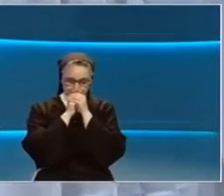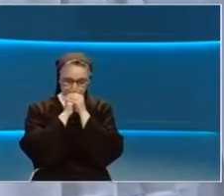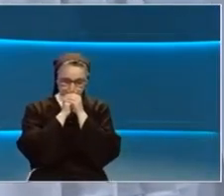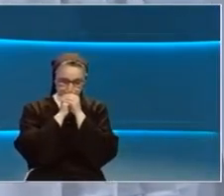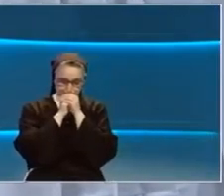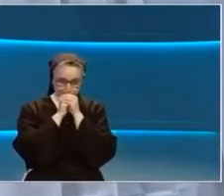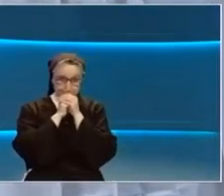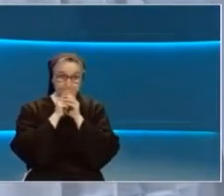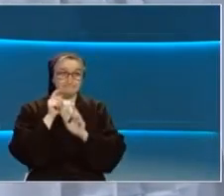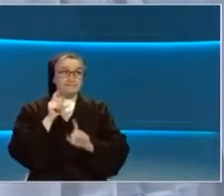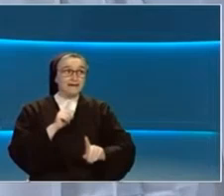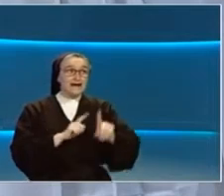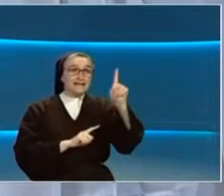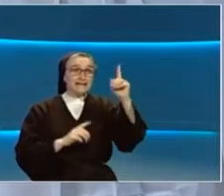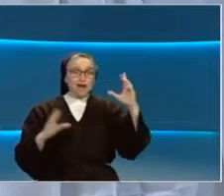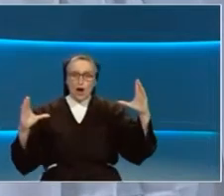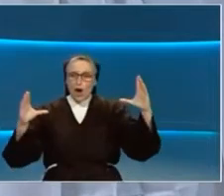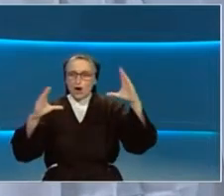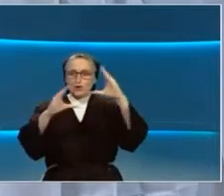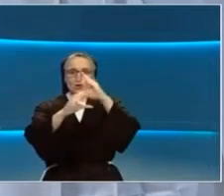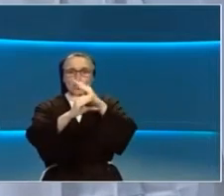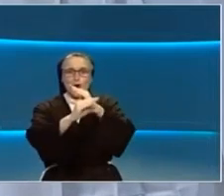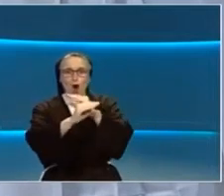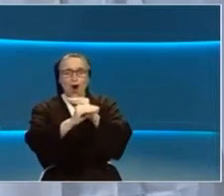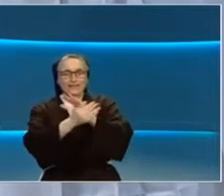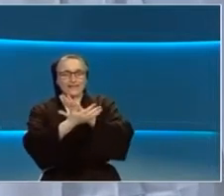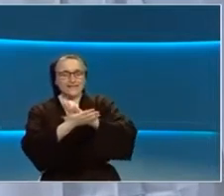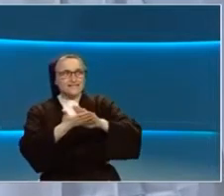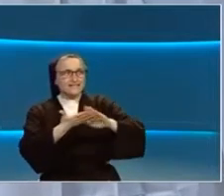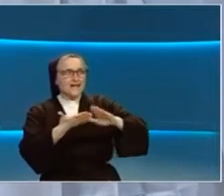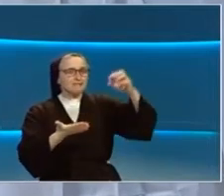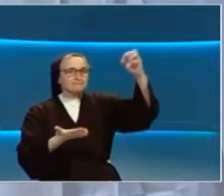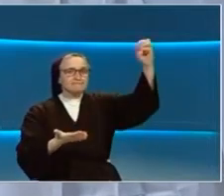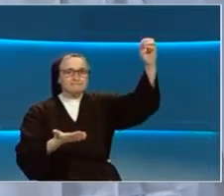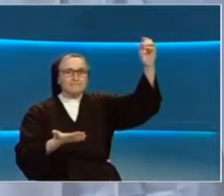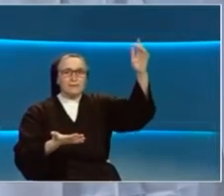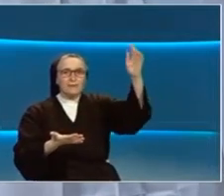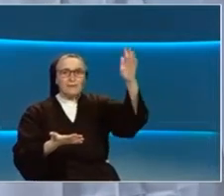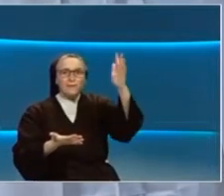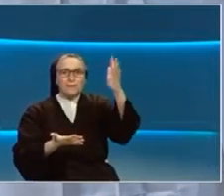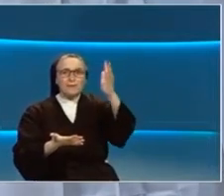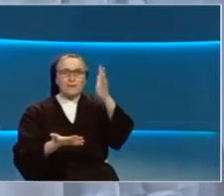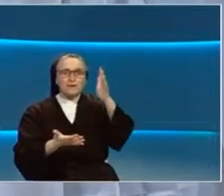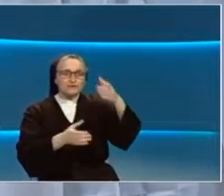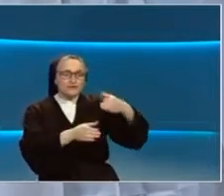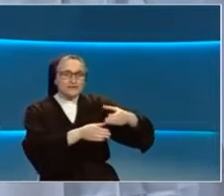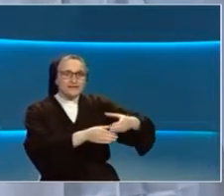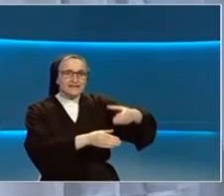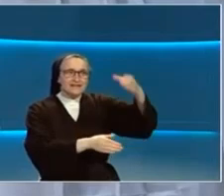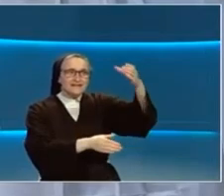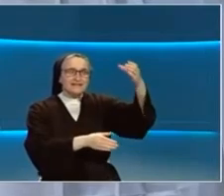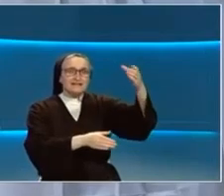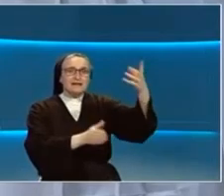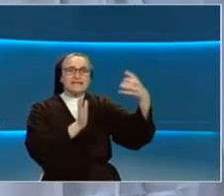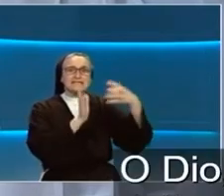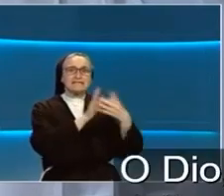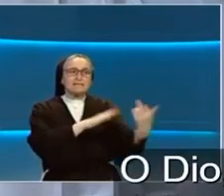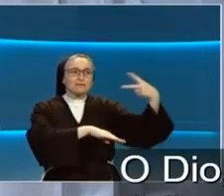Deus, quiam sacratissima noctem, gloria Domini Resurrectionis